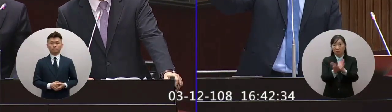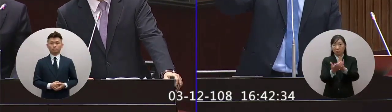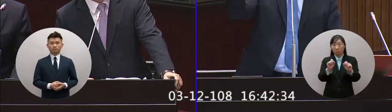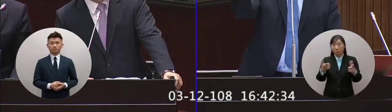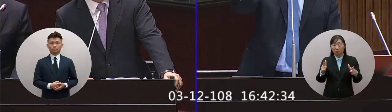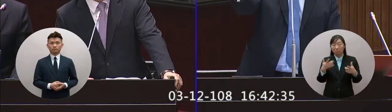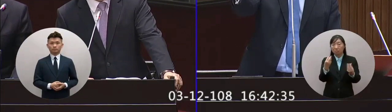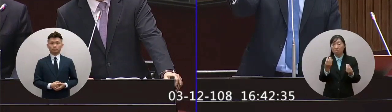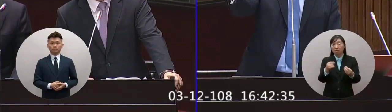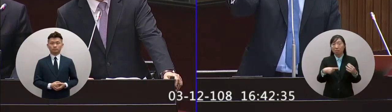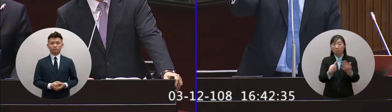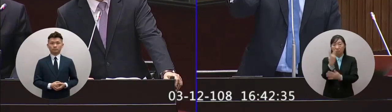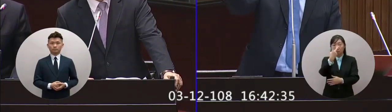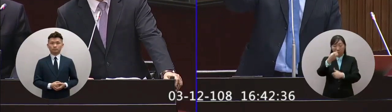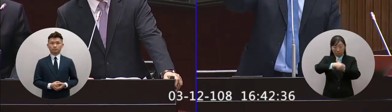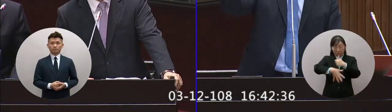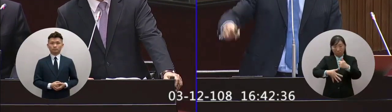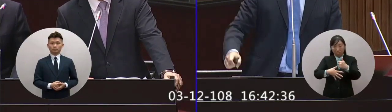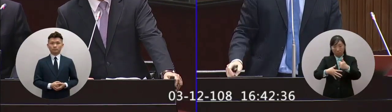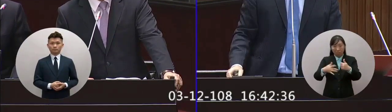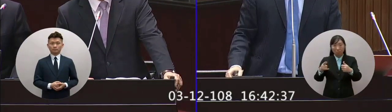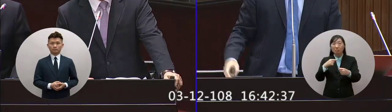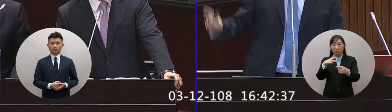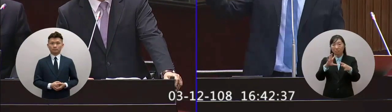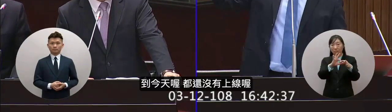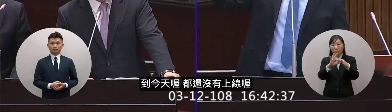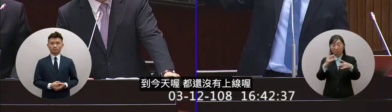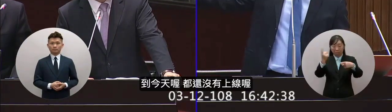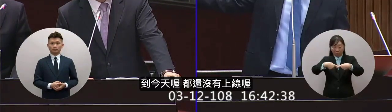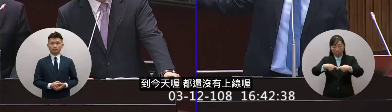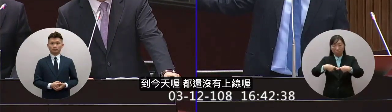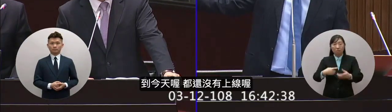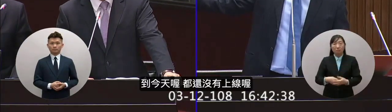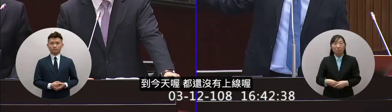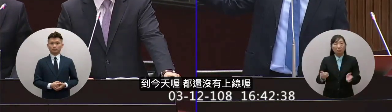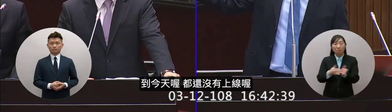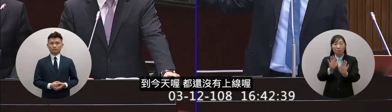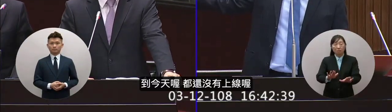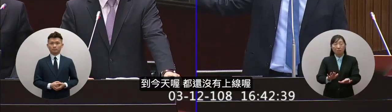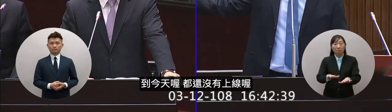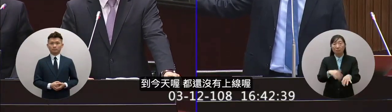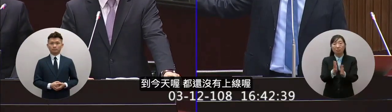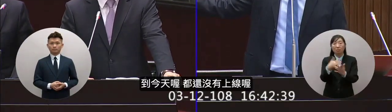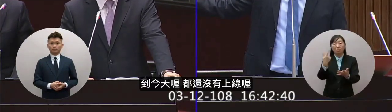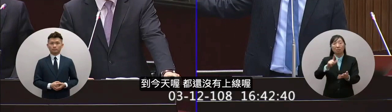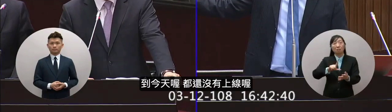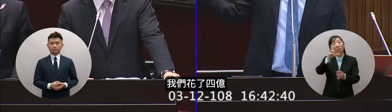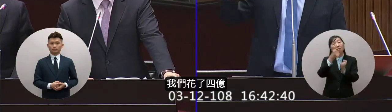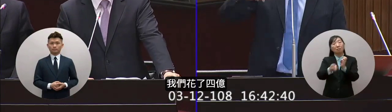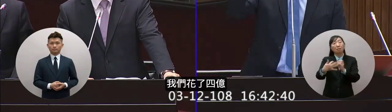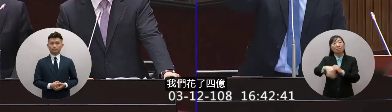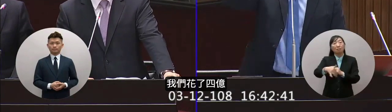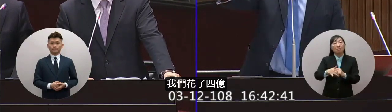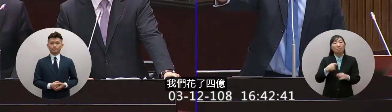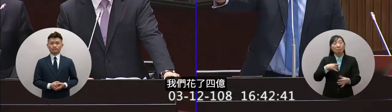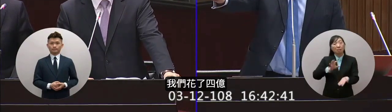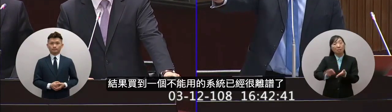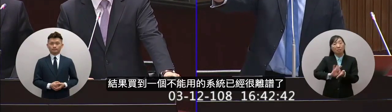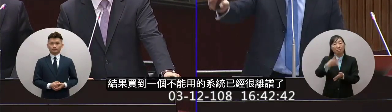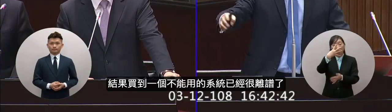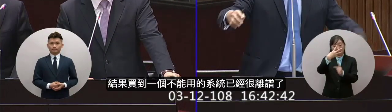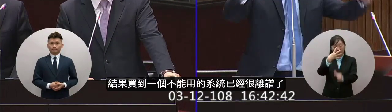两个系统连接在一起，彼此相互挂钩，到今天哦都还没有上线呢。我们花了